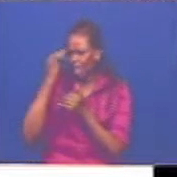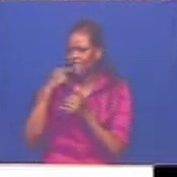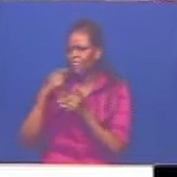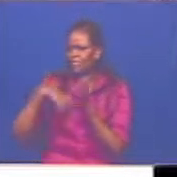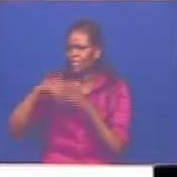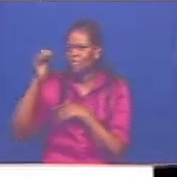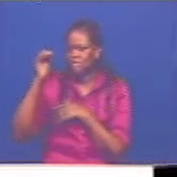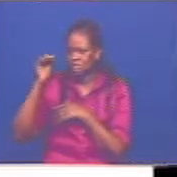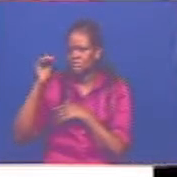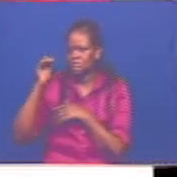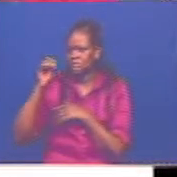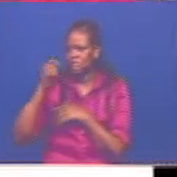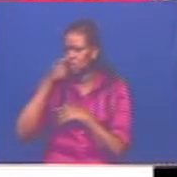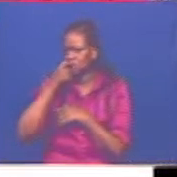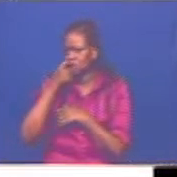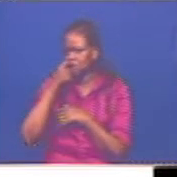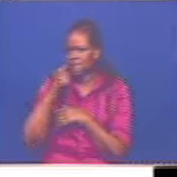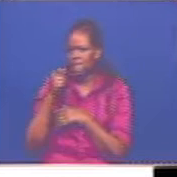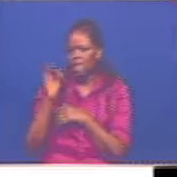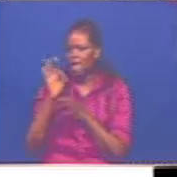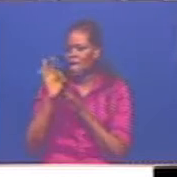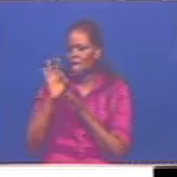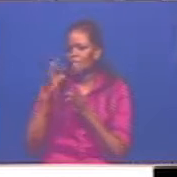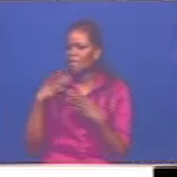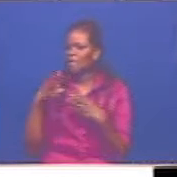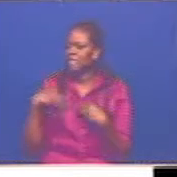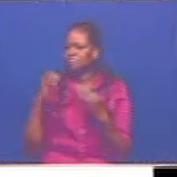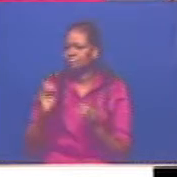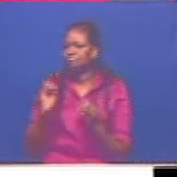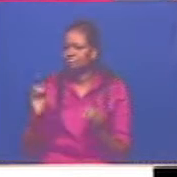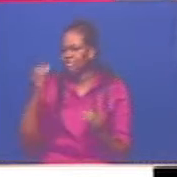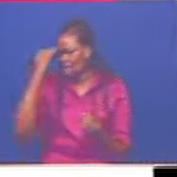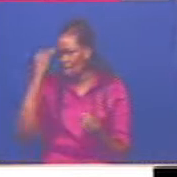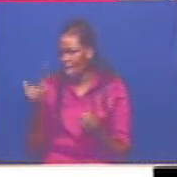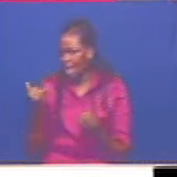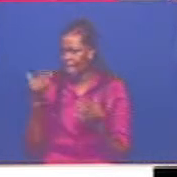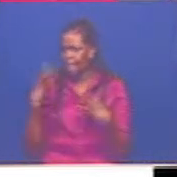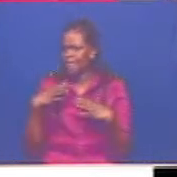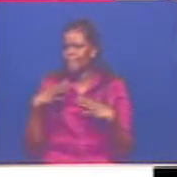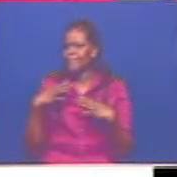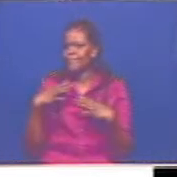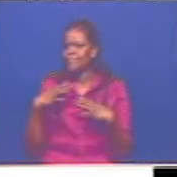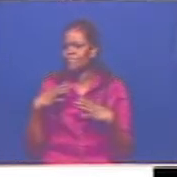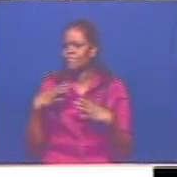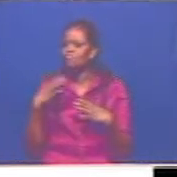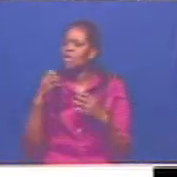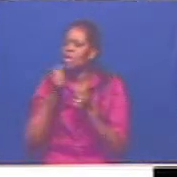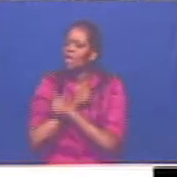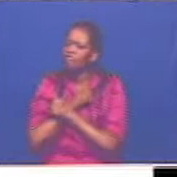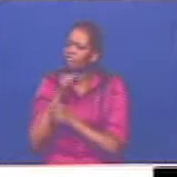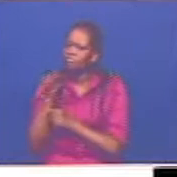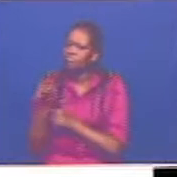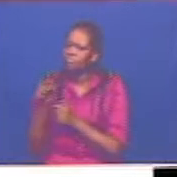outside Tanzania then hapa watu hata kufuatilia. Kwa nini? Kwa sababu watu wamewazoesha hivyo. I'm very much